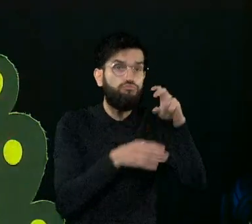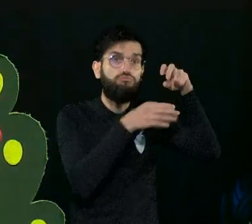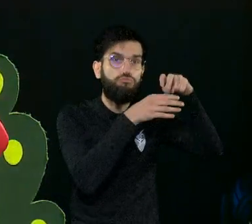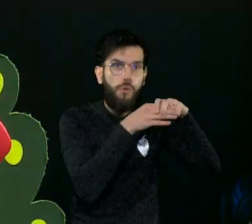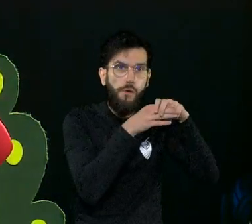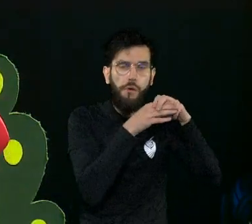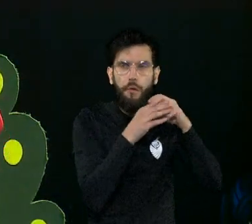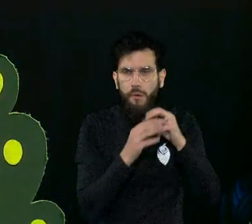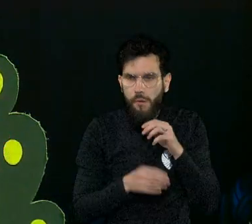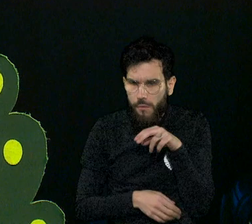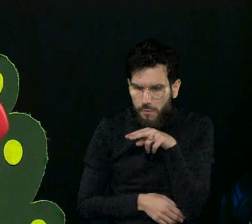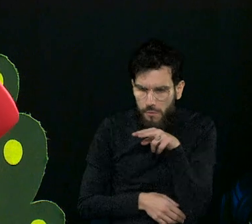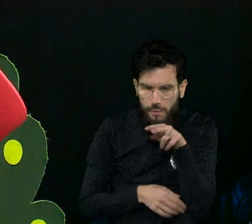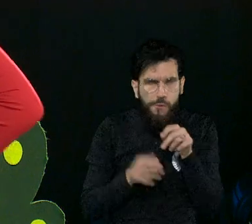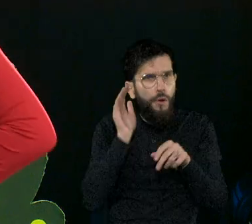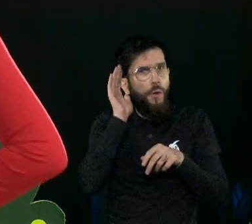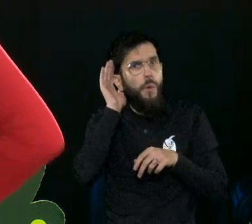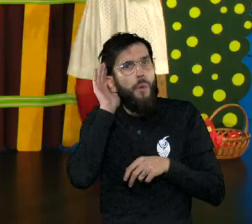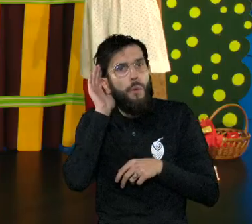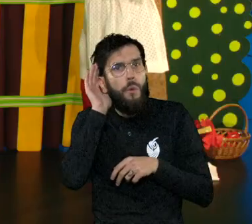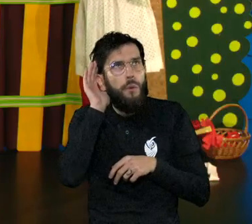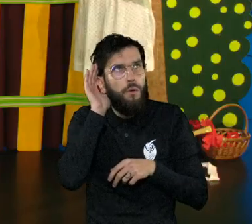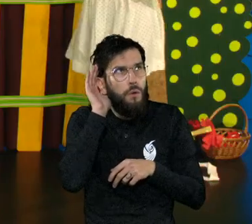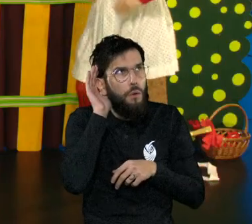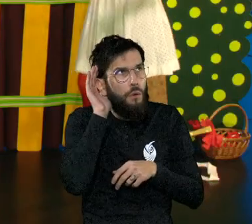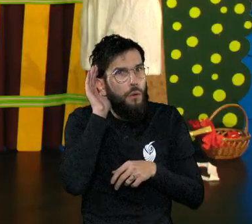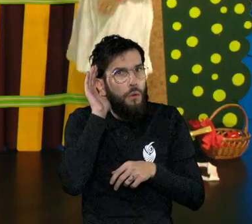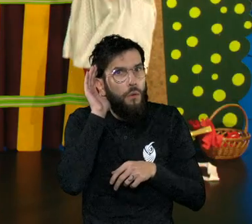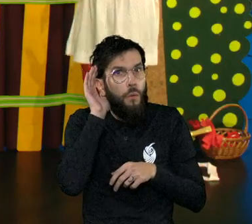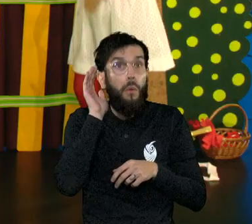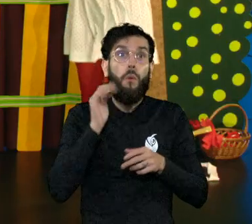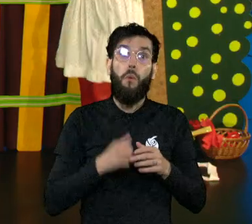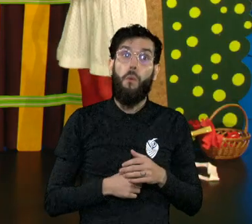načúva, čo v džungli sa ozýva.